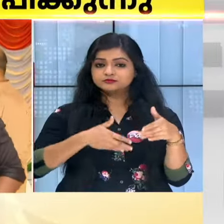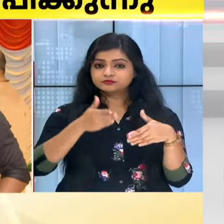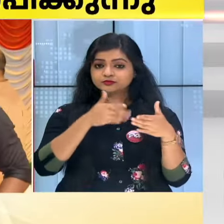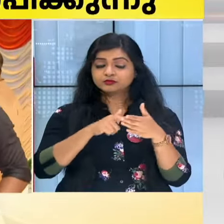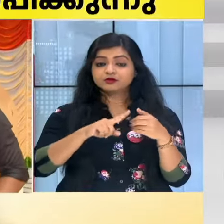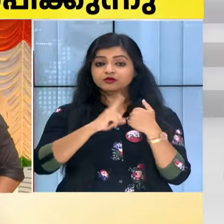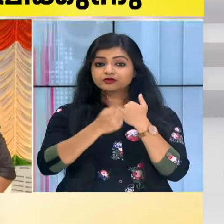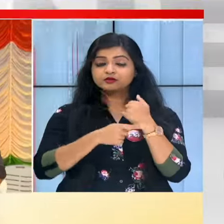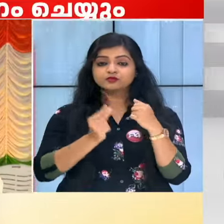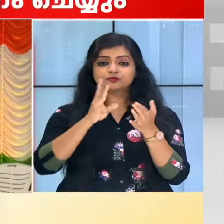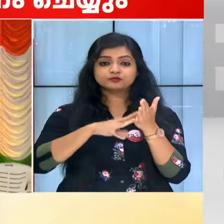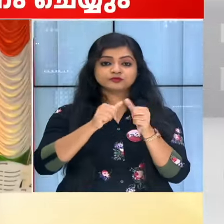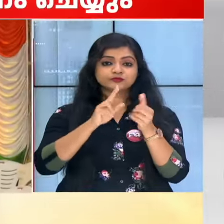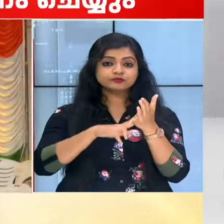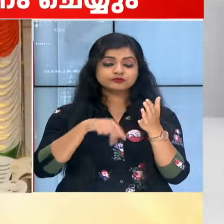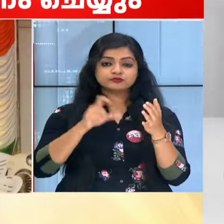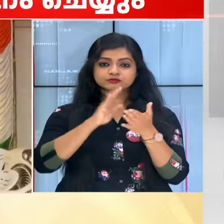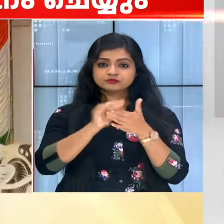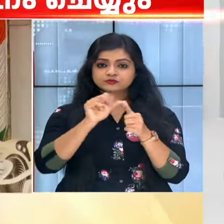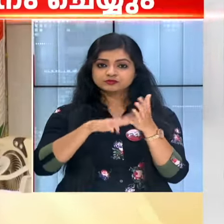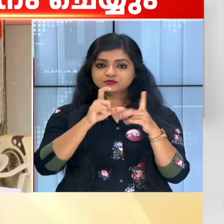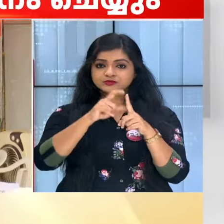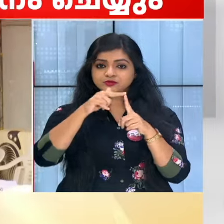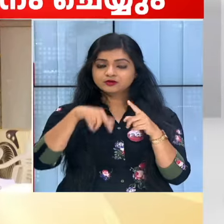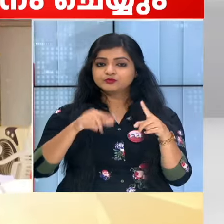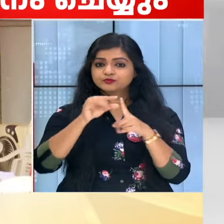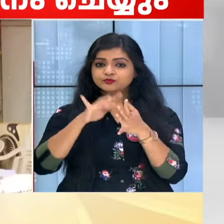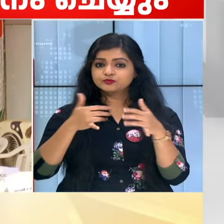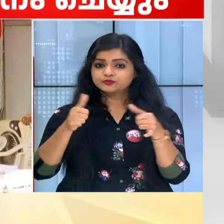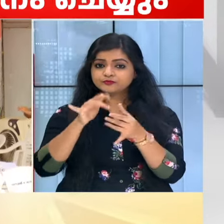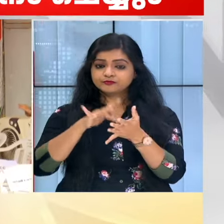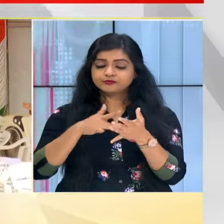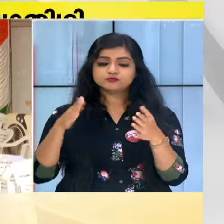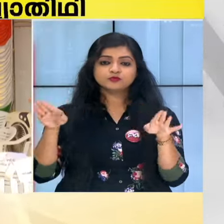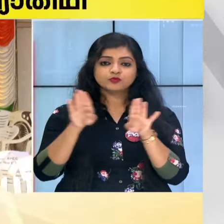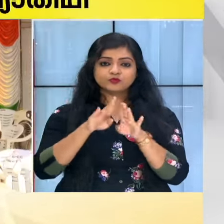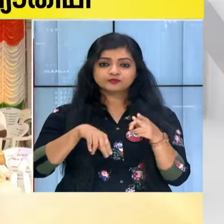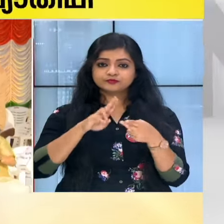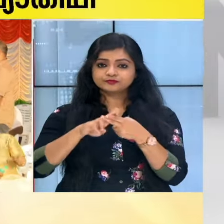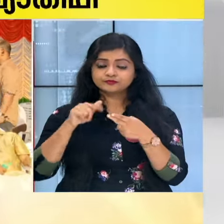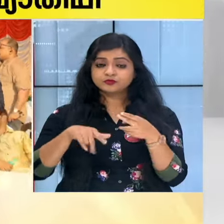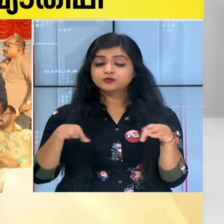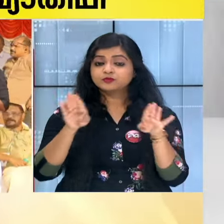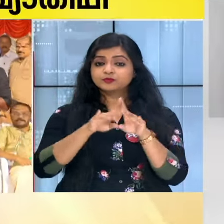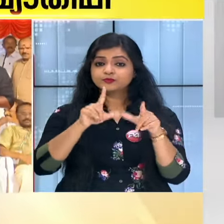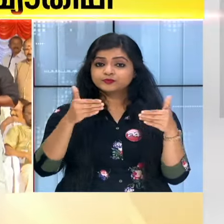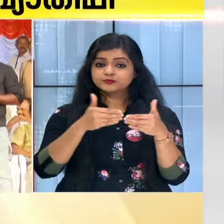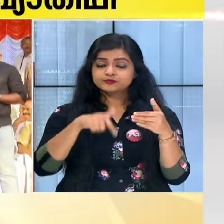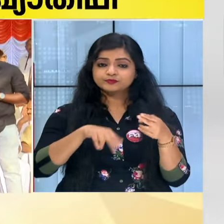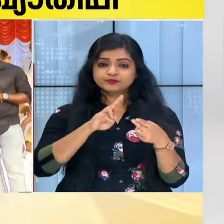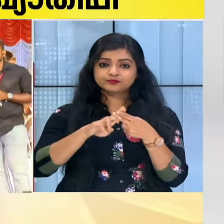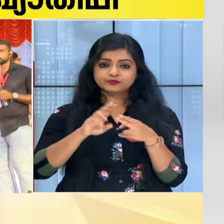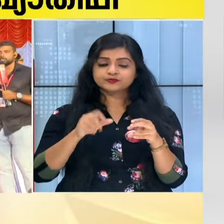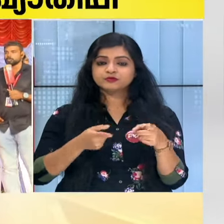നഗരം പുത്തരിക്കണ്ടം മൈതാനത്ത് അവസാനം കുറിക്കുകയാണ്. അതിന്റെ ഒരുക്കങ്ങൾ, അതിന്റെ സമാപന സമ്മേളനത്തിന്റെ ഒരുക്കങ്ങളാണ് ഇവിടെ